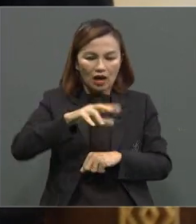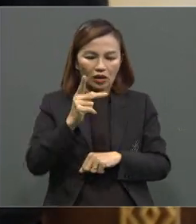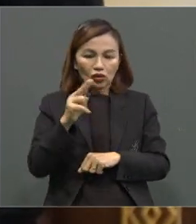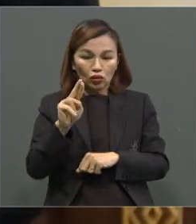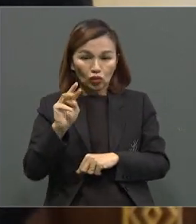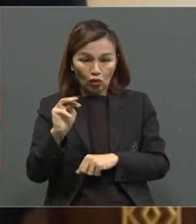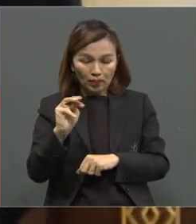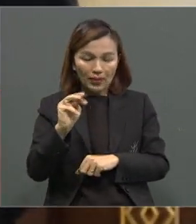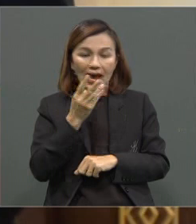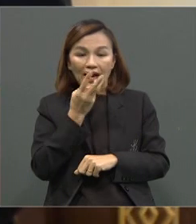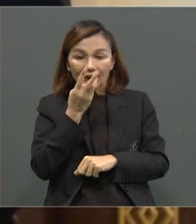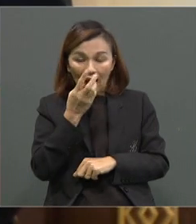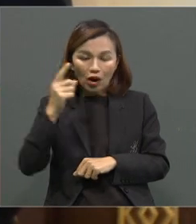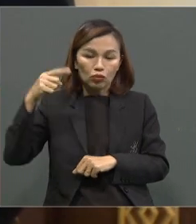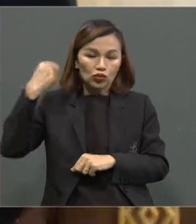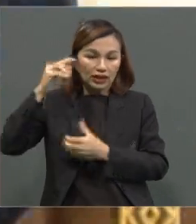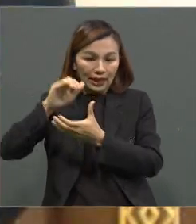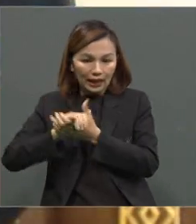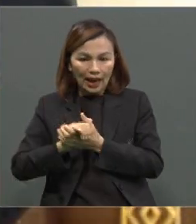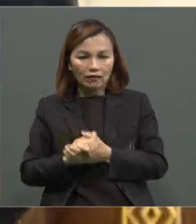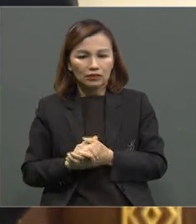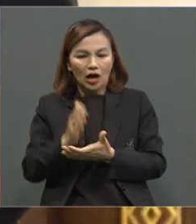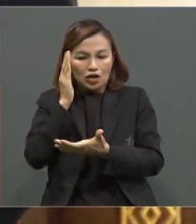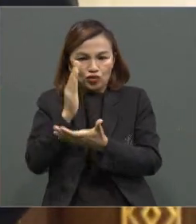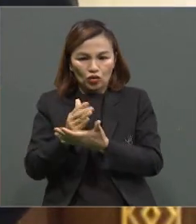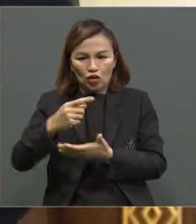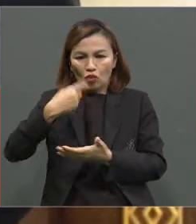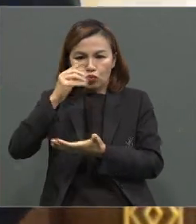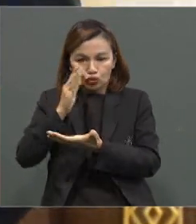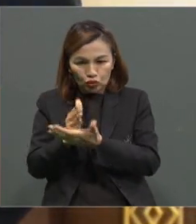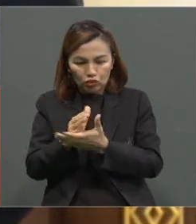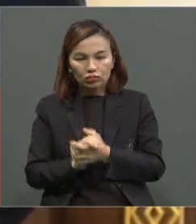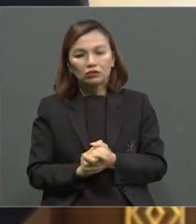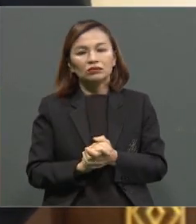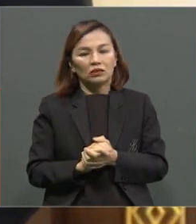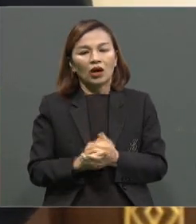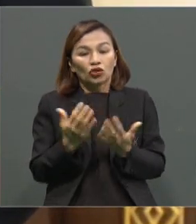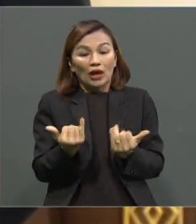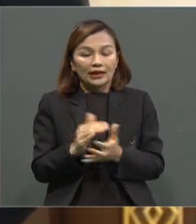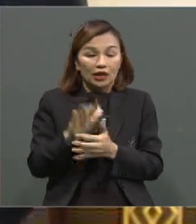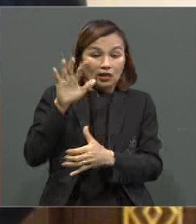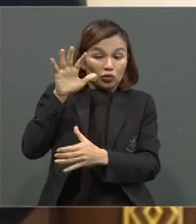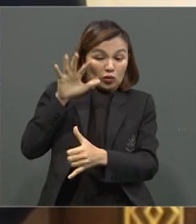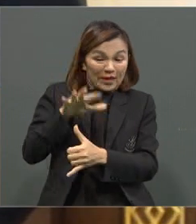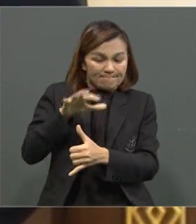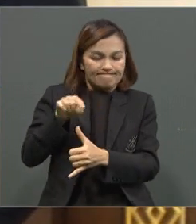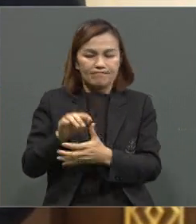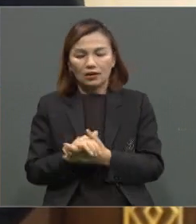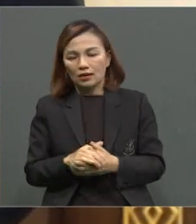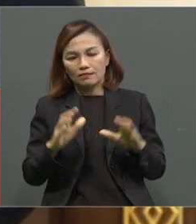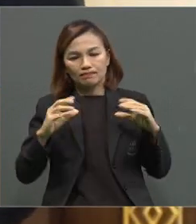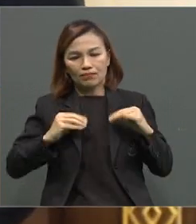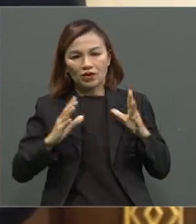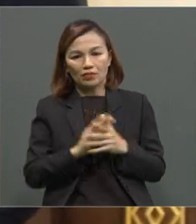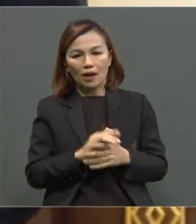ครับให้หยุดความเคลื่อนไหวนะครับบอกว่าท่านนายกบอกว่าเรื่องการกดดันเป็นเรื่องที่รัฐบาลยอมไม่ได้นะและได้กำชับร้อยเอกธรรมนัส